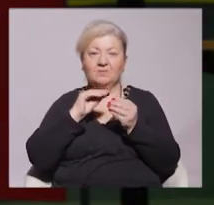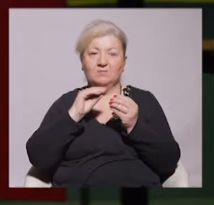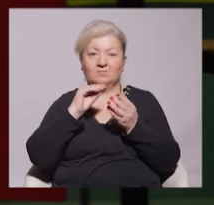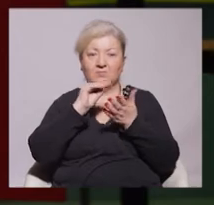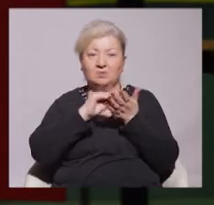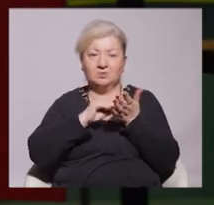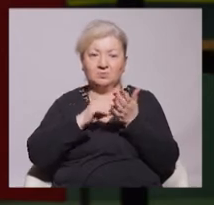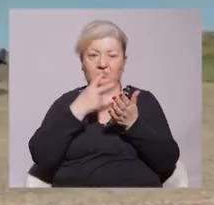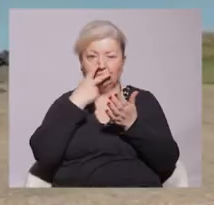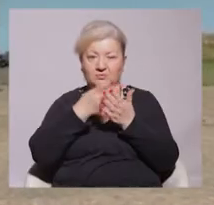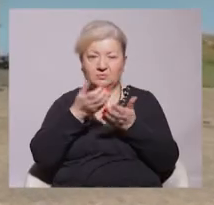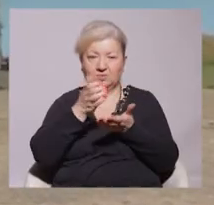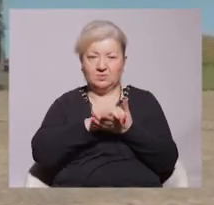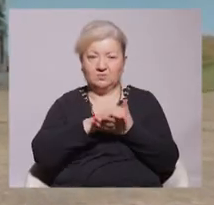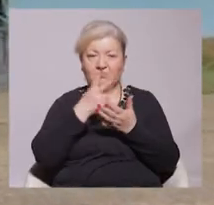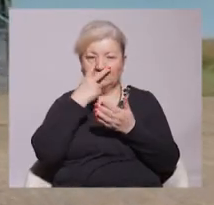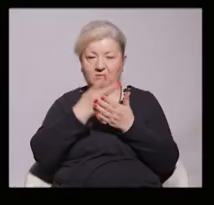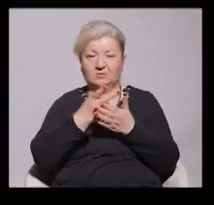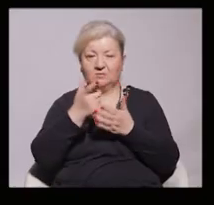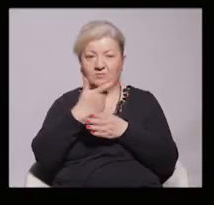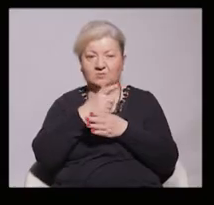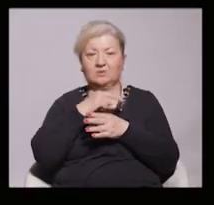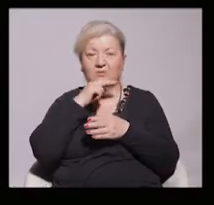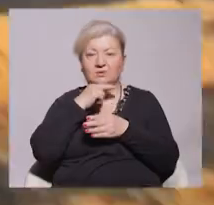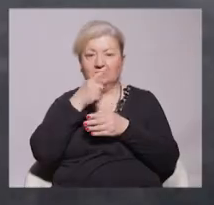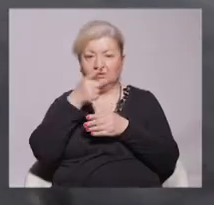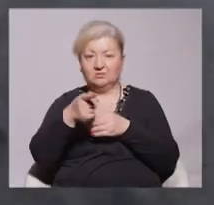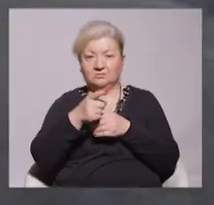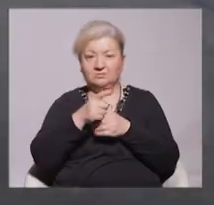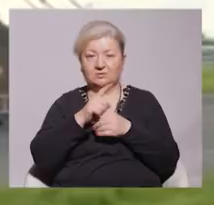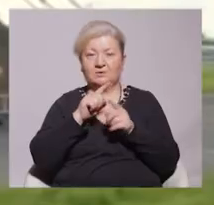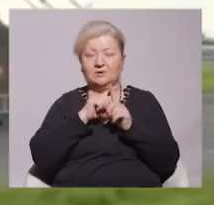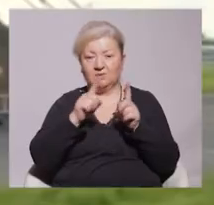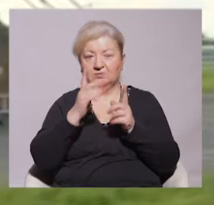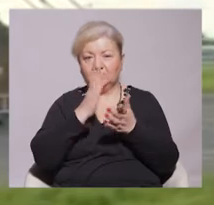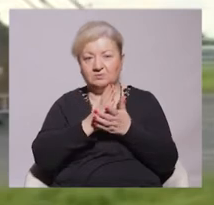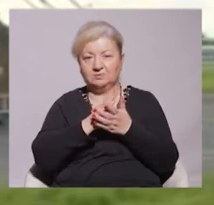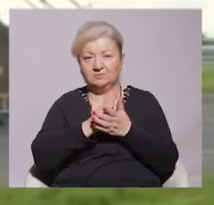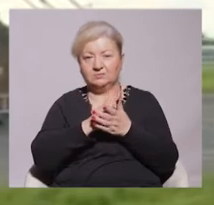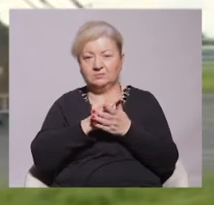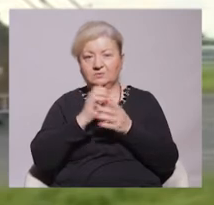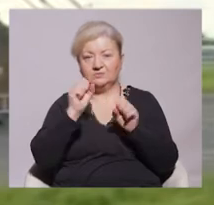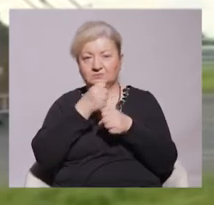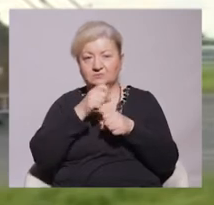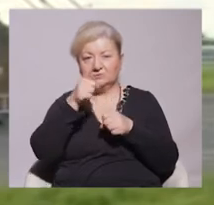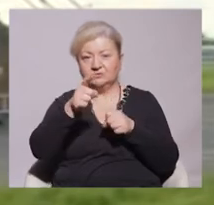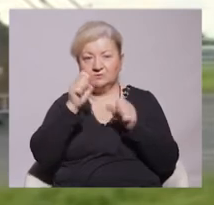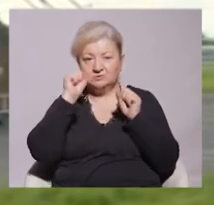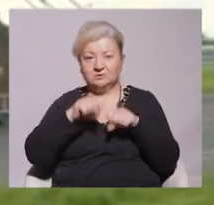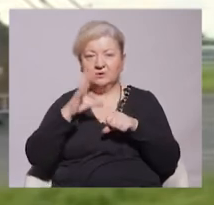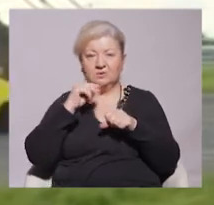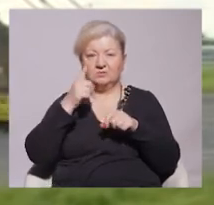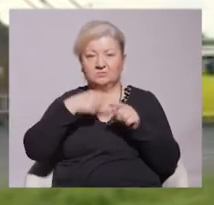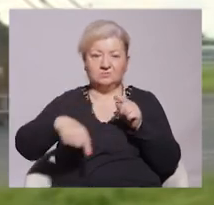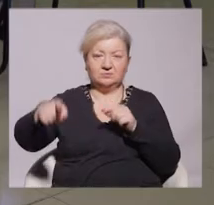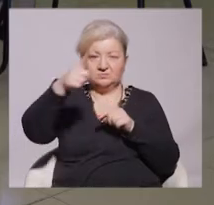გავეცნობოდეთ, მოდით ნახოთ ვიდეო. დააკვირდით, როგორც ხედავთ, გარკვეული სიჩქარის მიღწევის შემდეგ ის ახერხებს